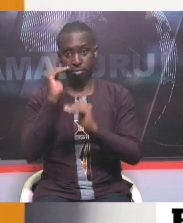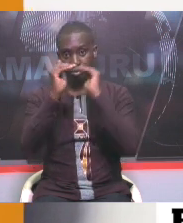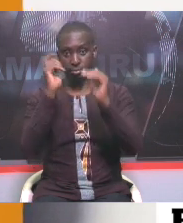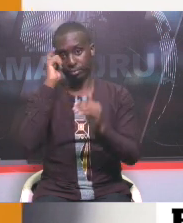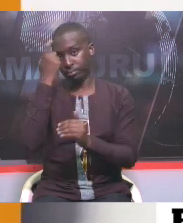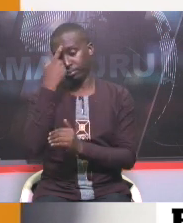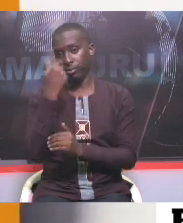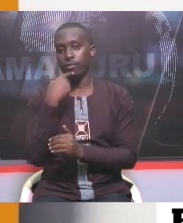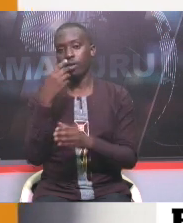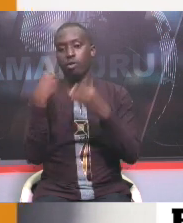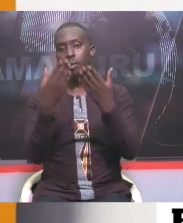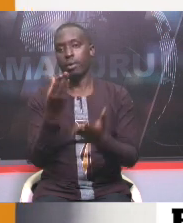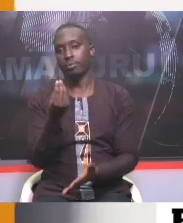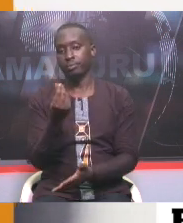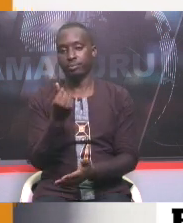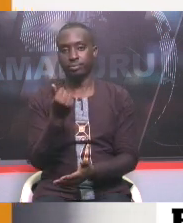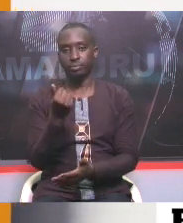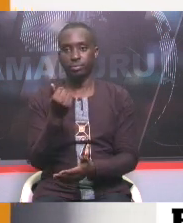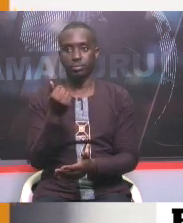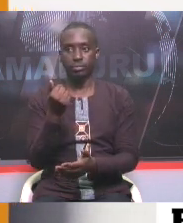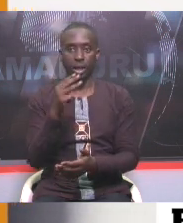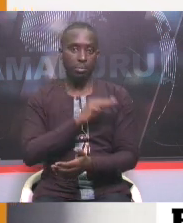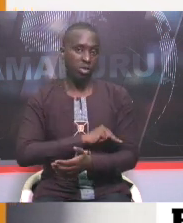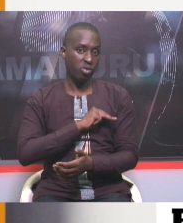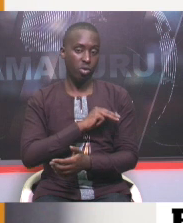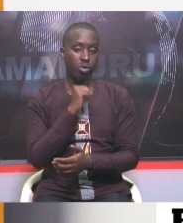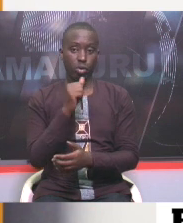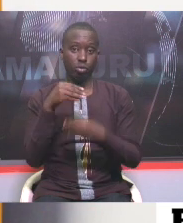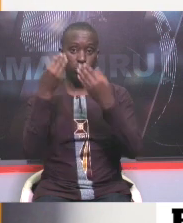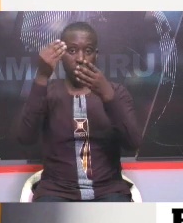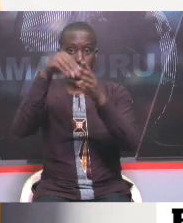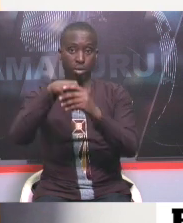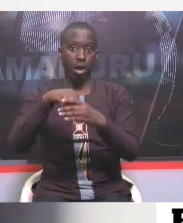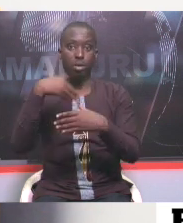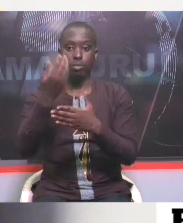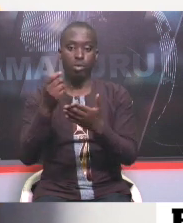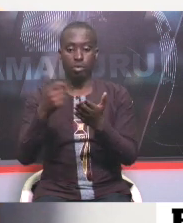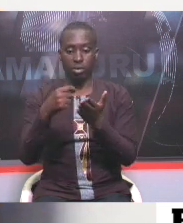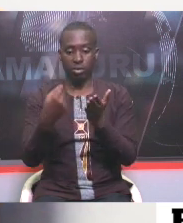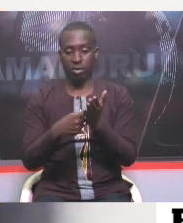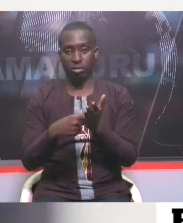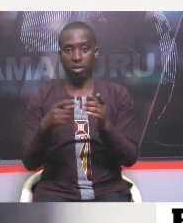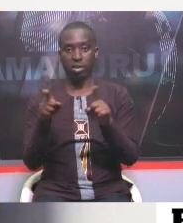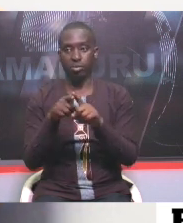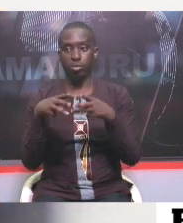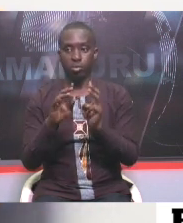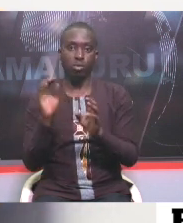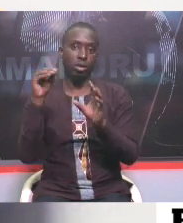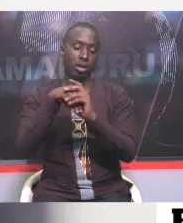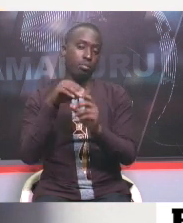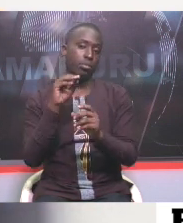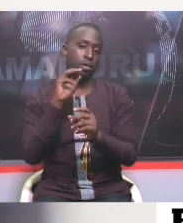ko guhabwa amafaranga y'ubutumwa kandi utayigiyemo warangiza ugasinyisha nk'aho wagiye mu